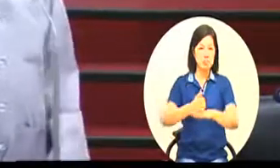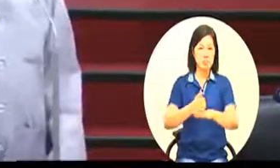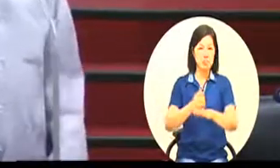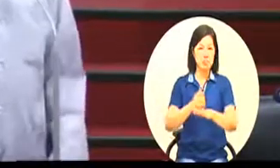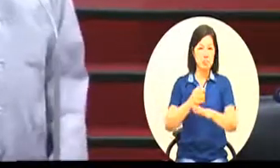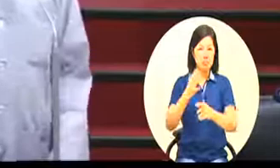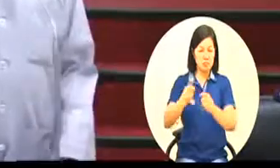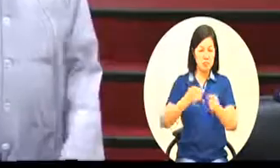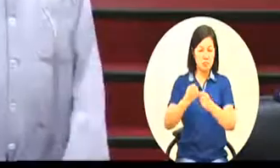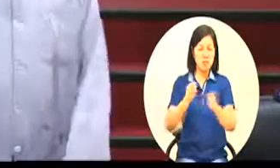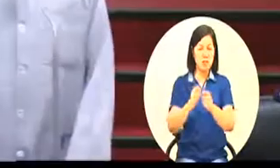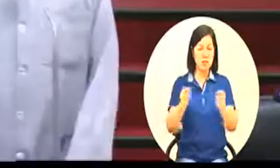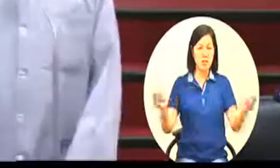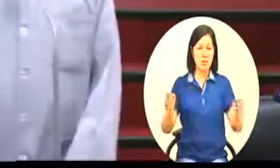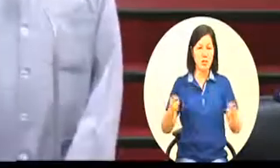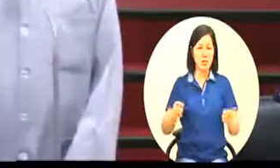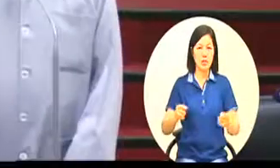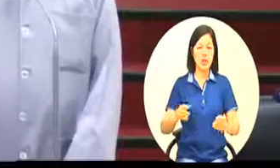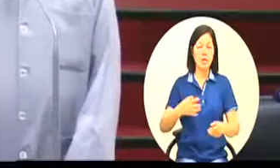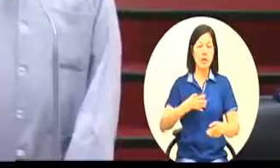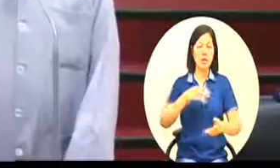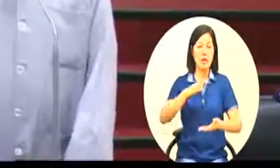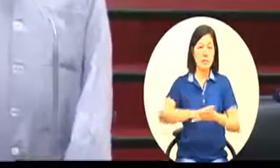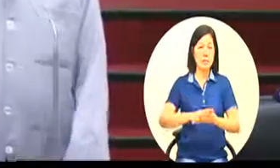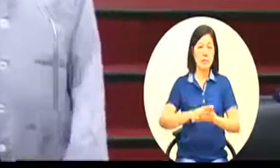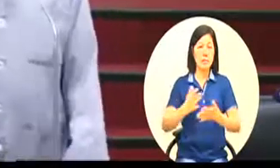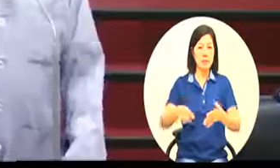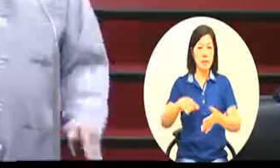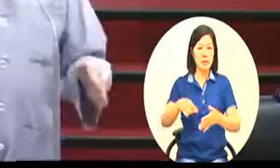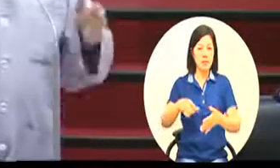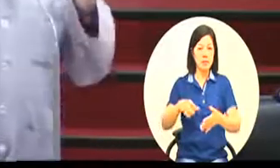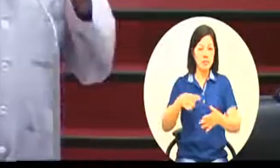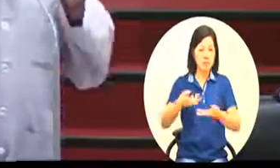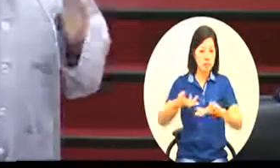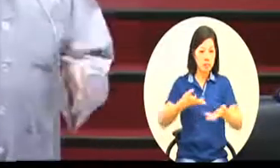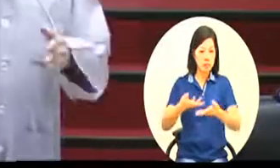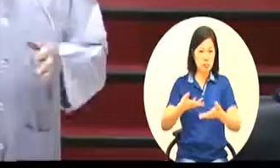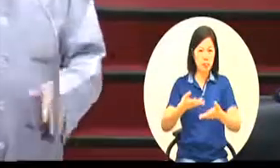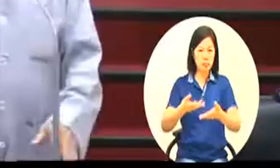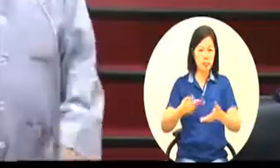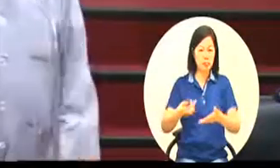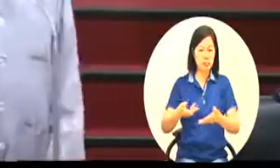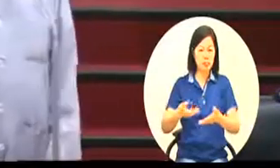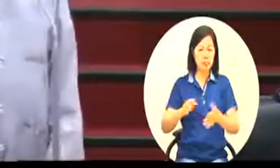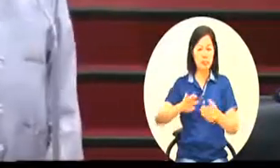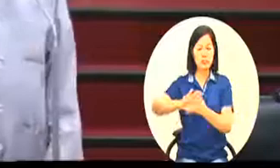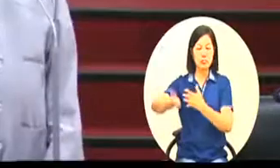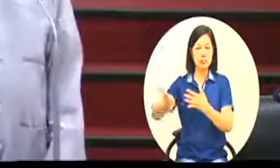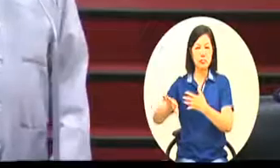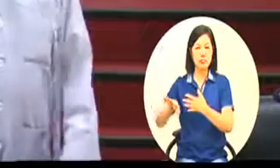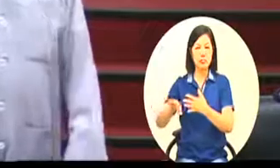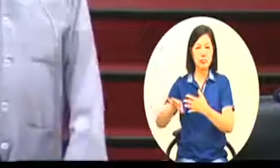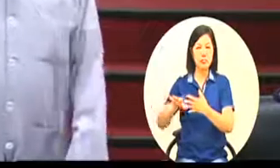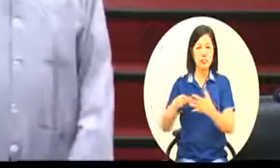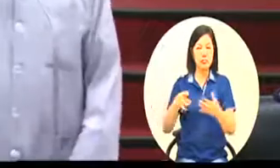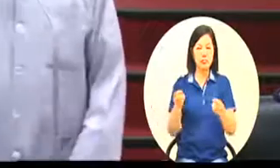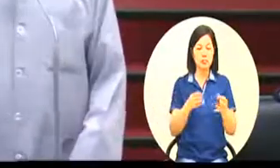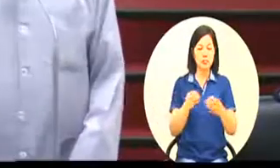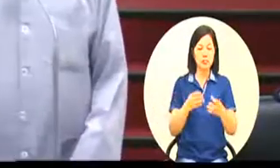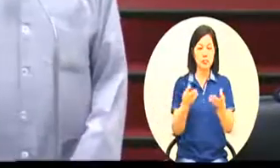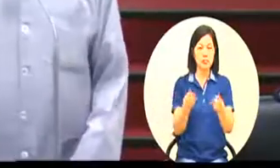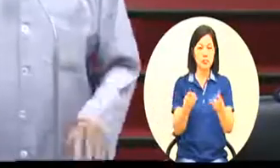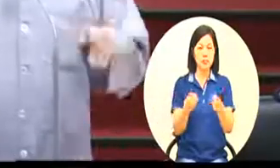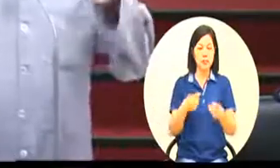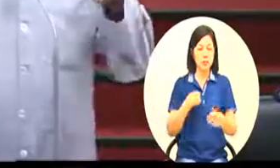问题以外，剩的拢无通讲。但是我即卖来替阿扁总统讲话，是理所当